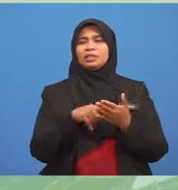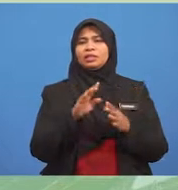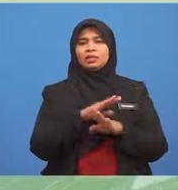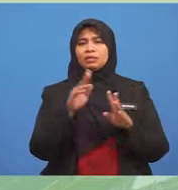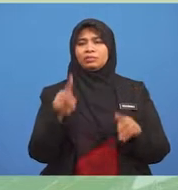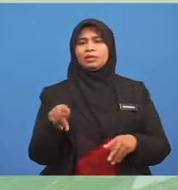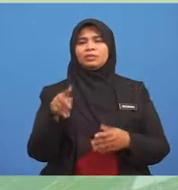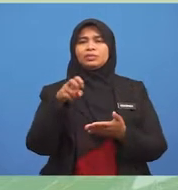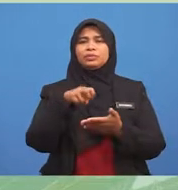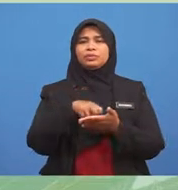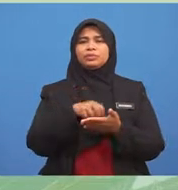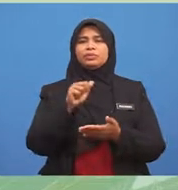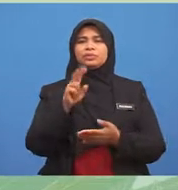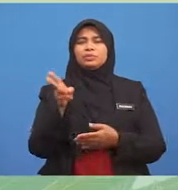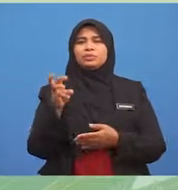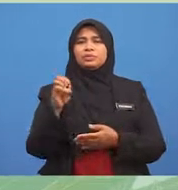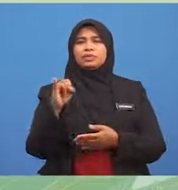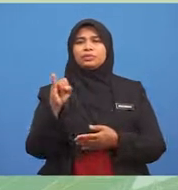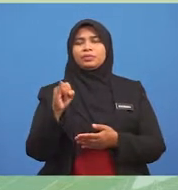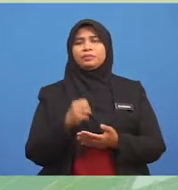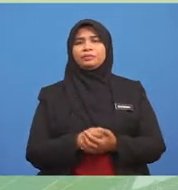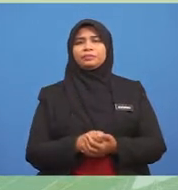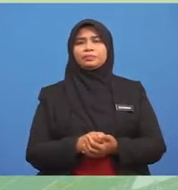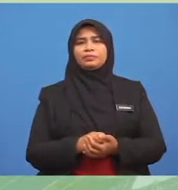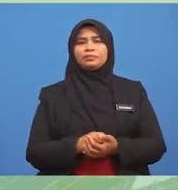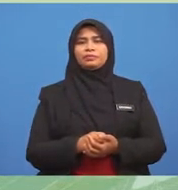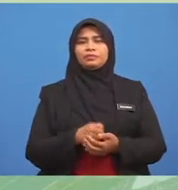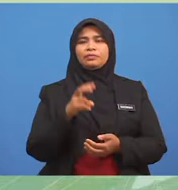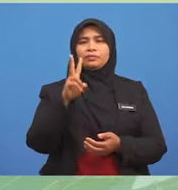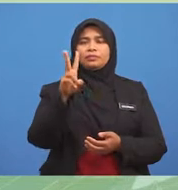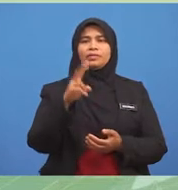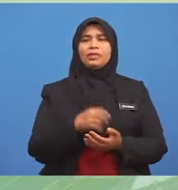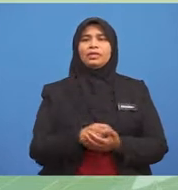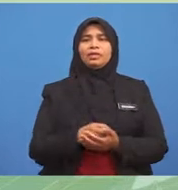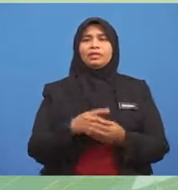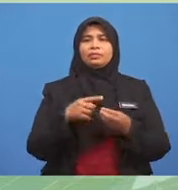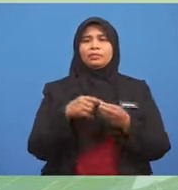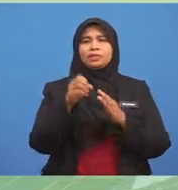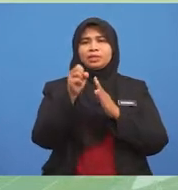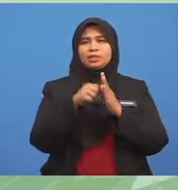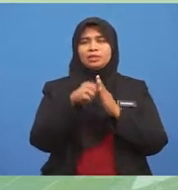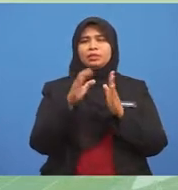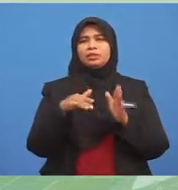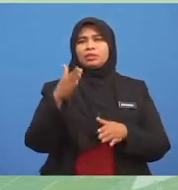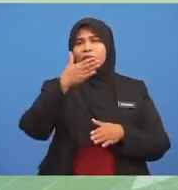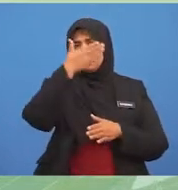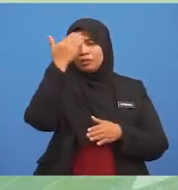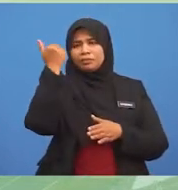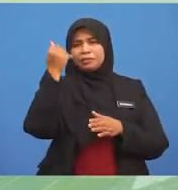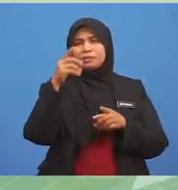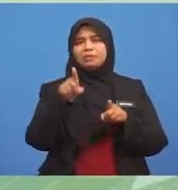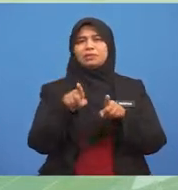sebelum memberi salam solat berkenaan. Situasi kedua pula, apabila seseorang